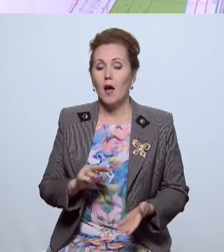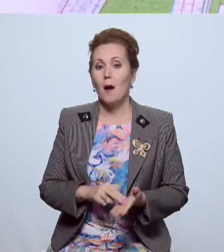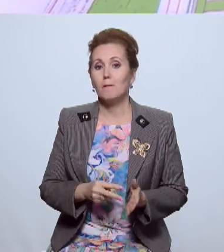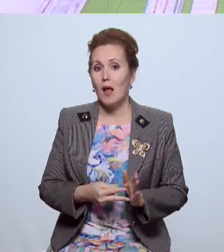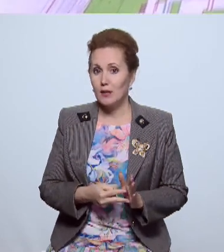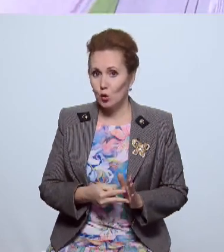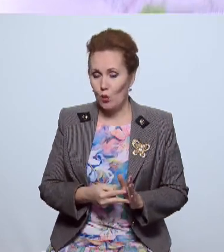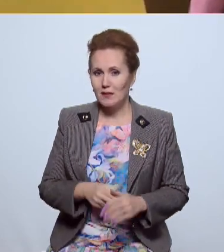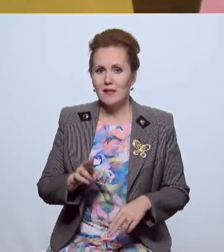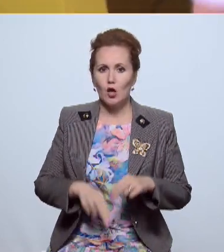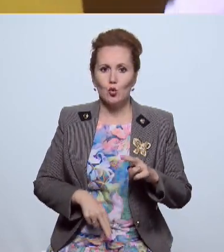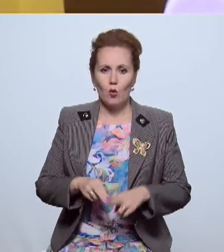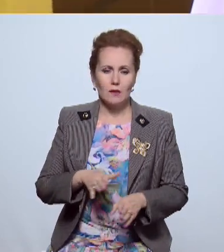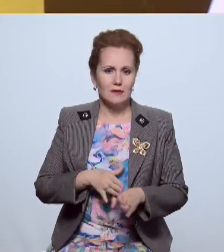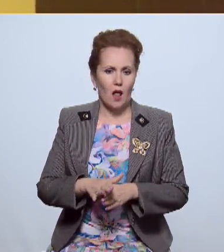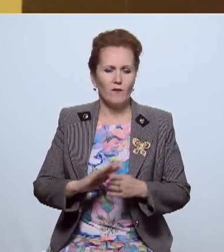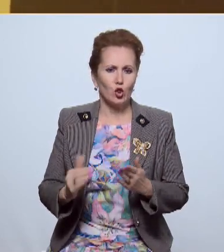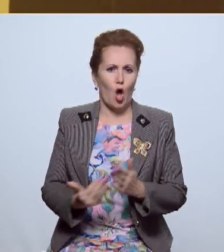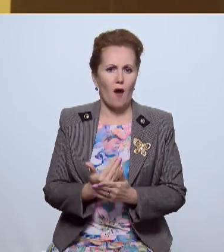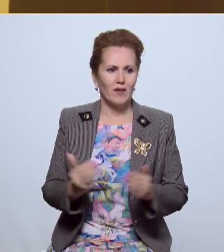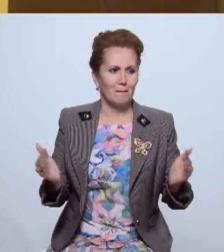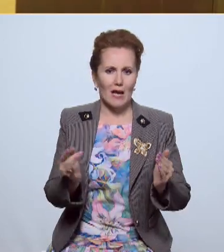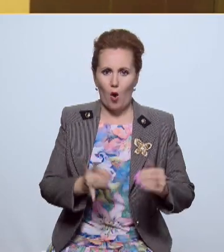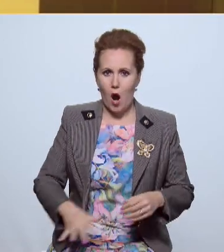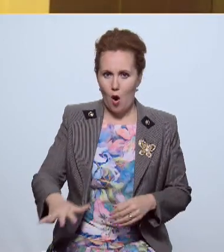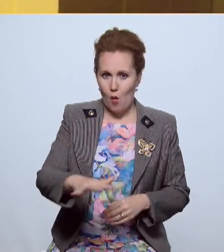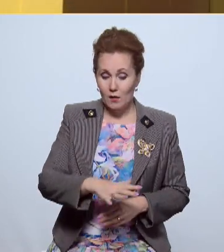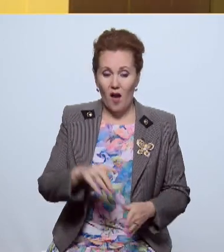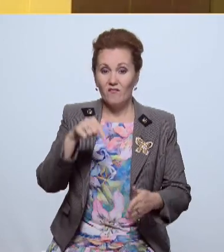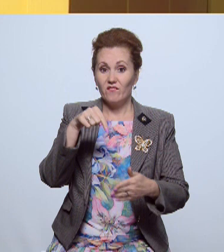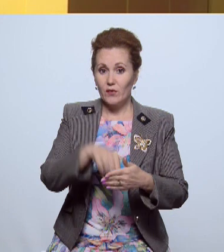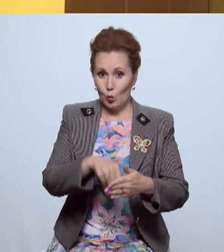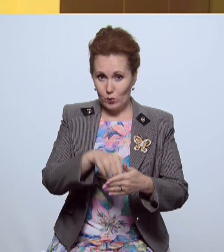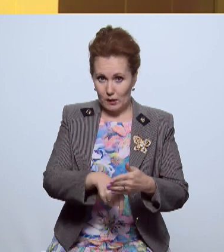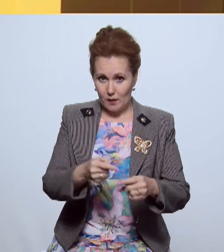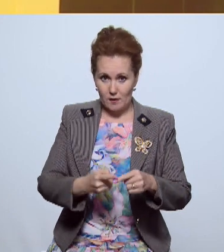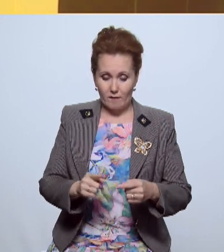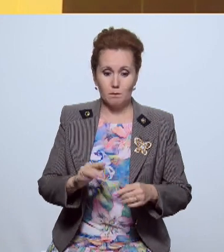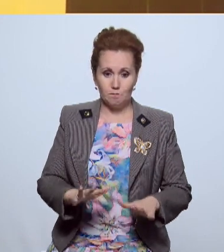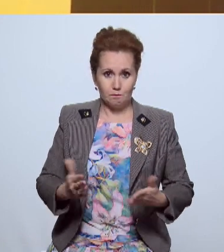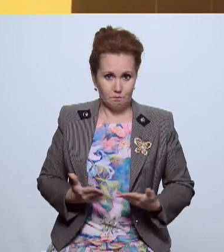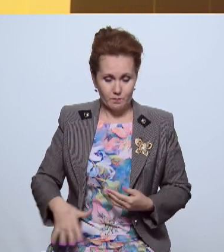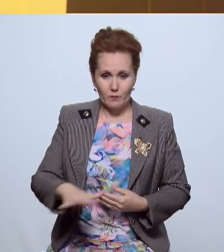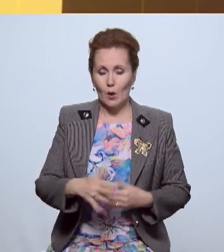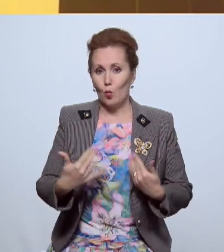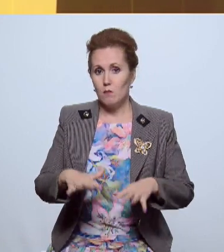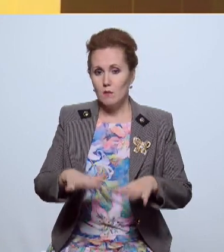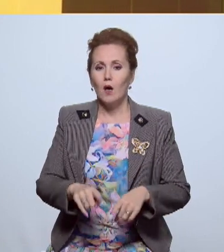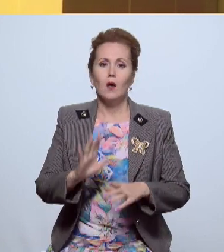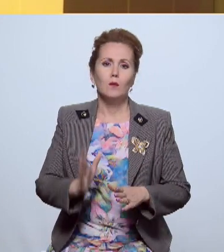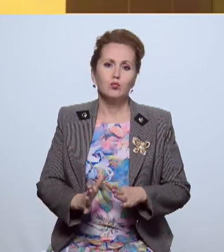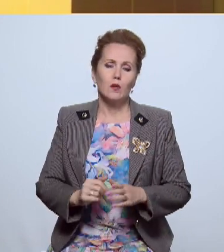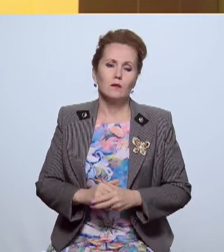Планируется застройка целого нового микрорайона. И как раз внутри этого нового микрорайона уже определено место, где